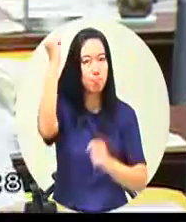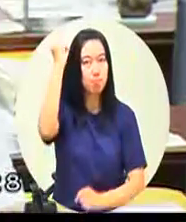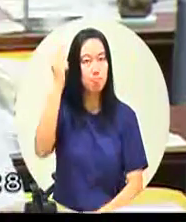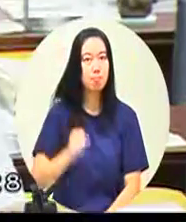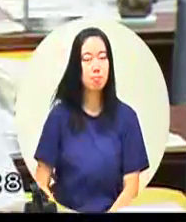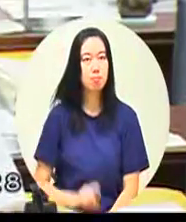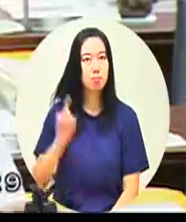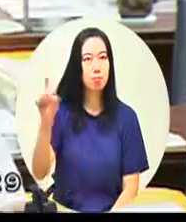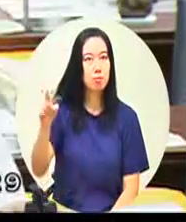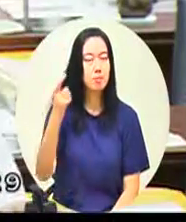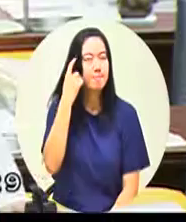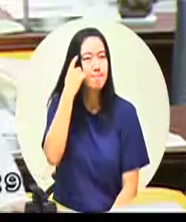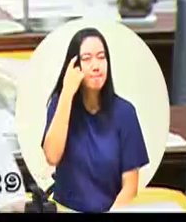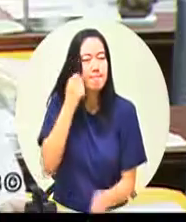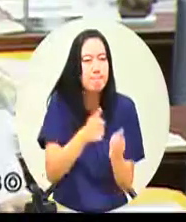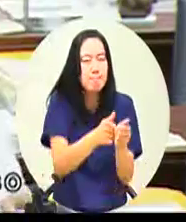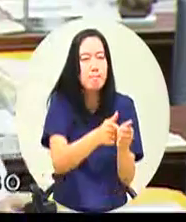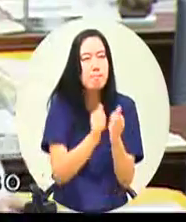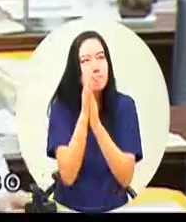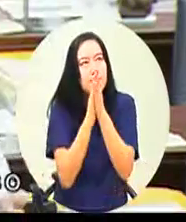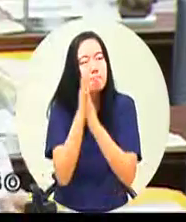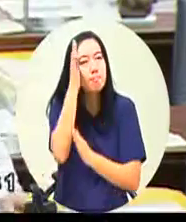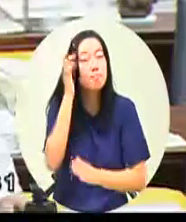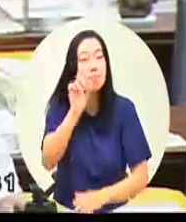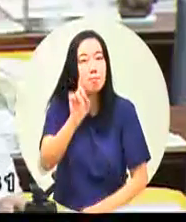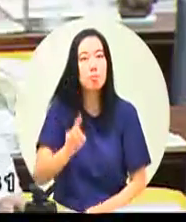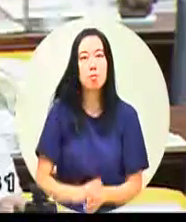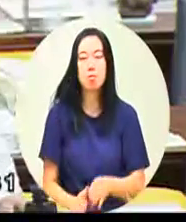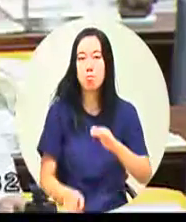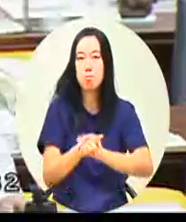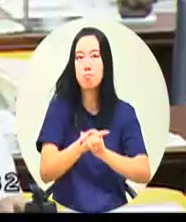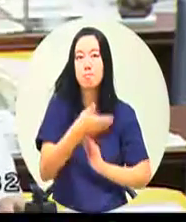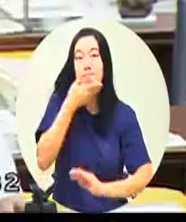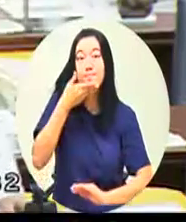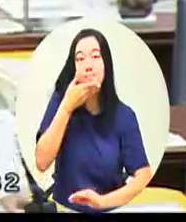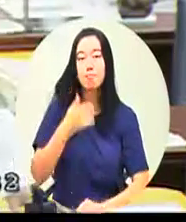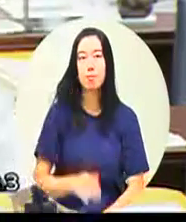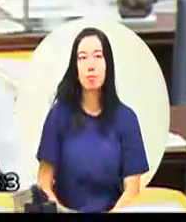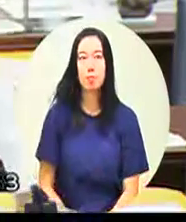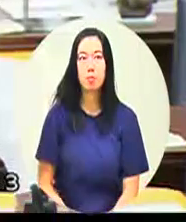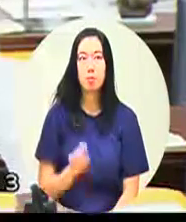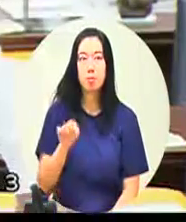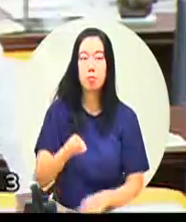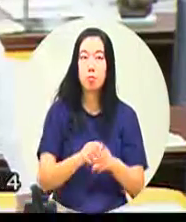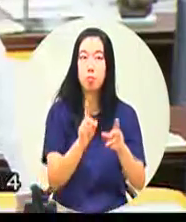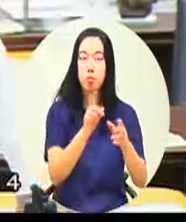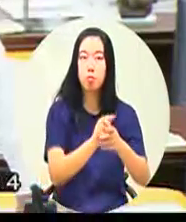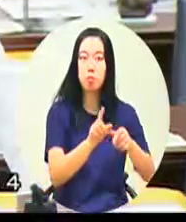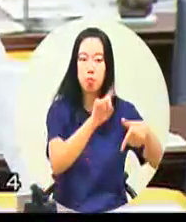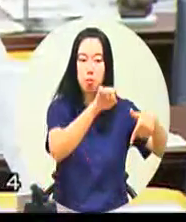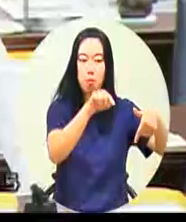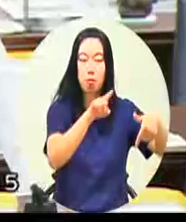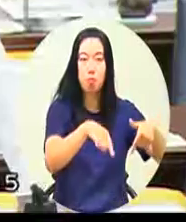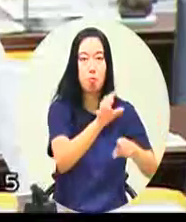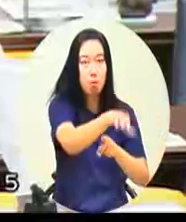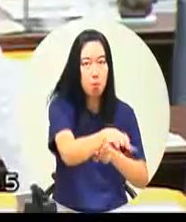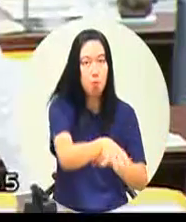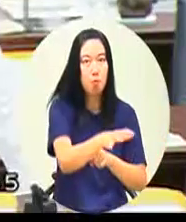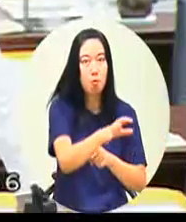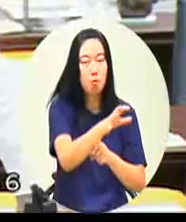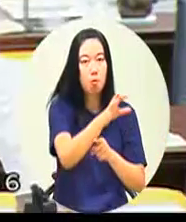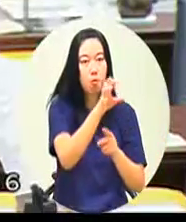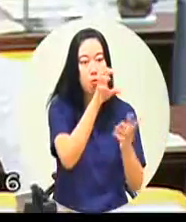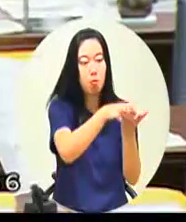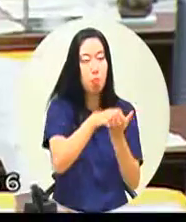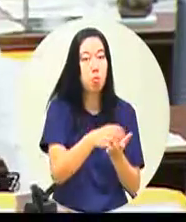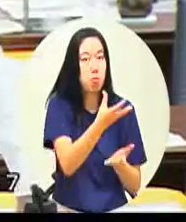的就是私人的不法利益。从果菜市场的吴富雄先生用佃农的土地没有所有权的情况之下，长